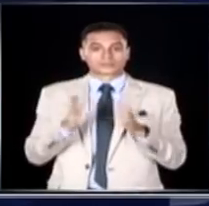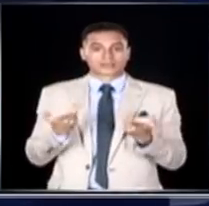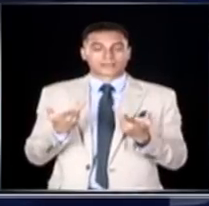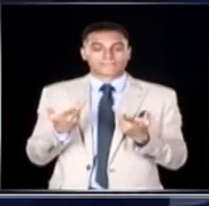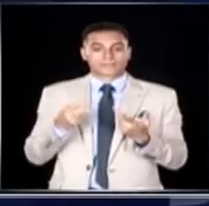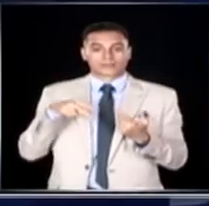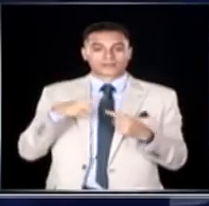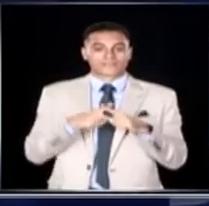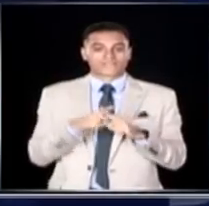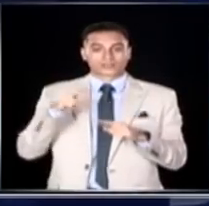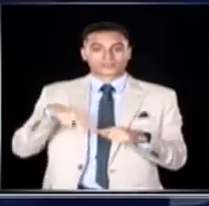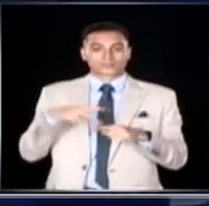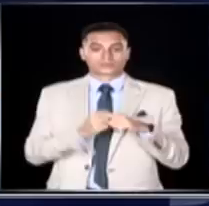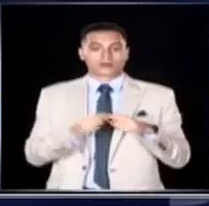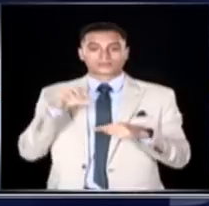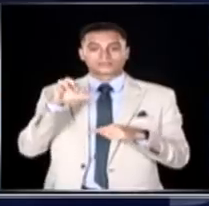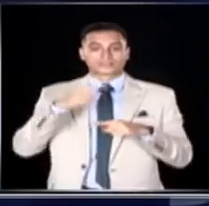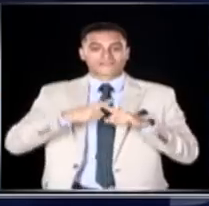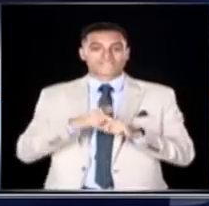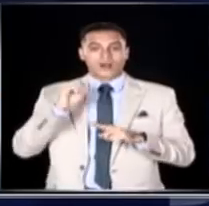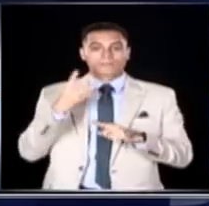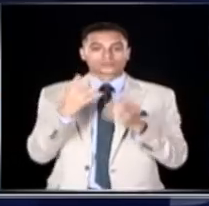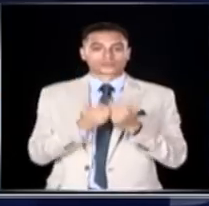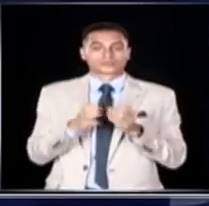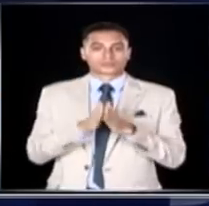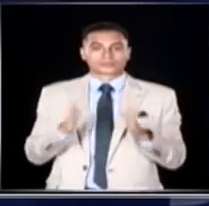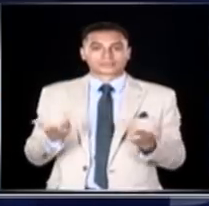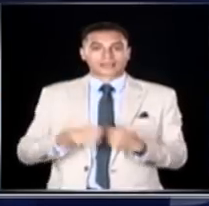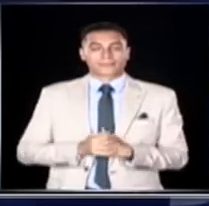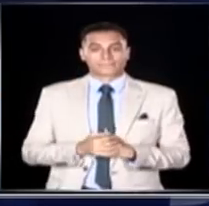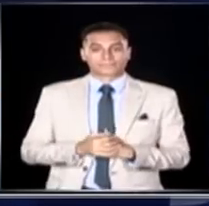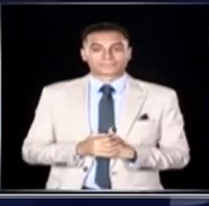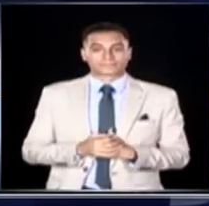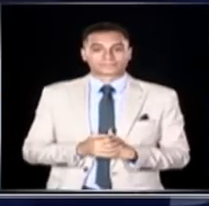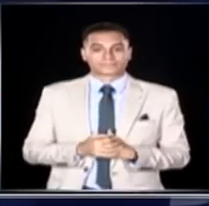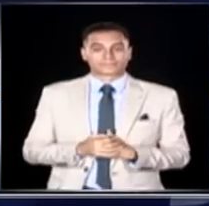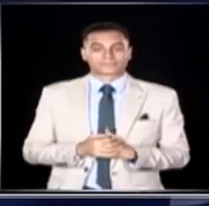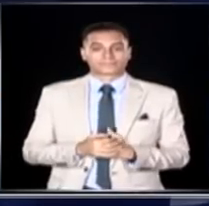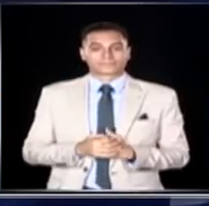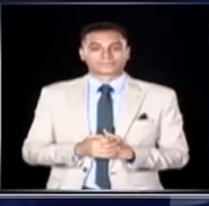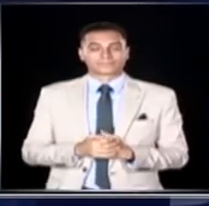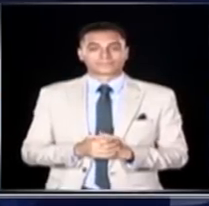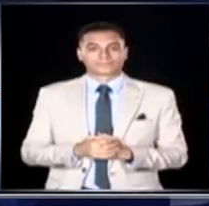ناقص 9 في 14 يساوي كام؟